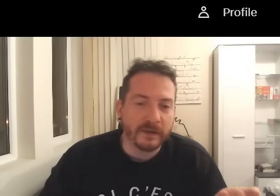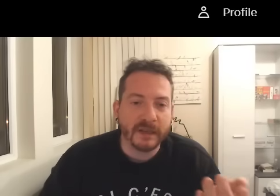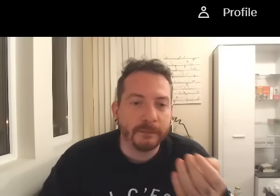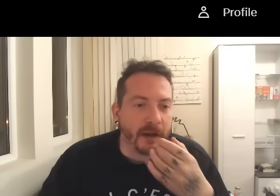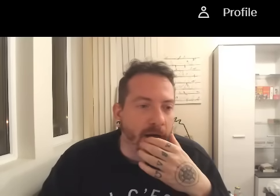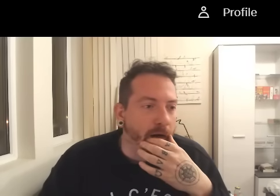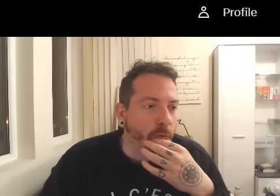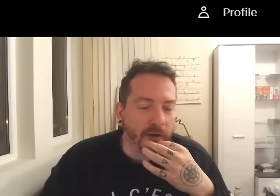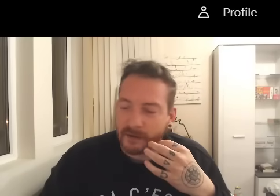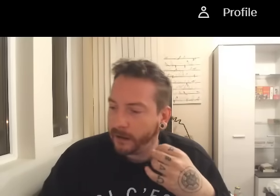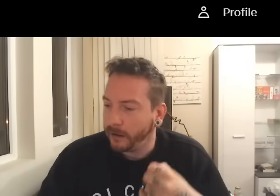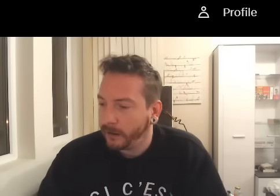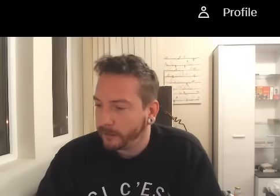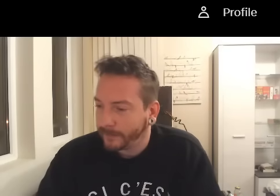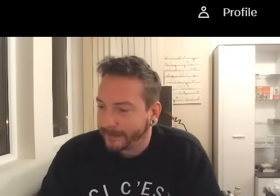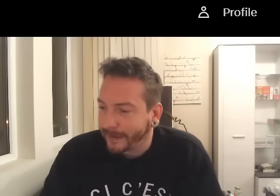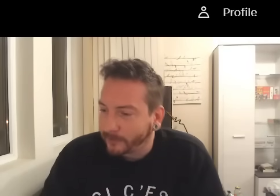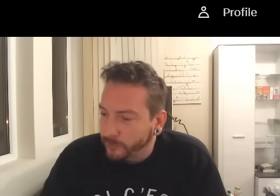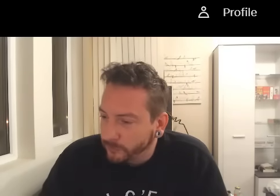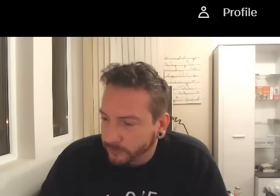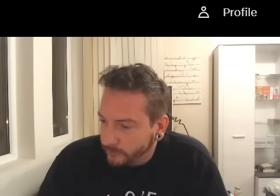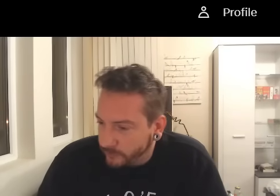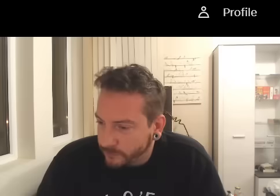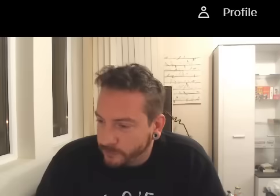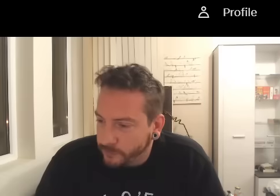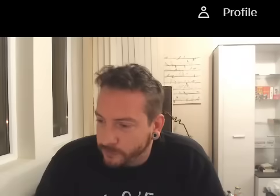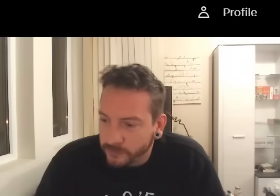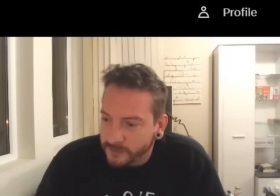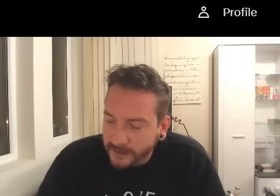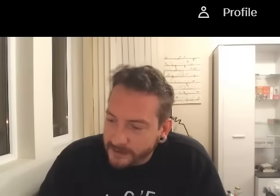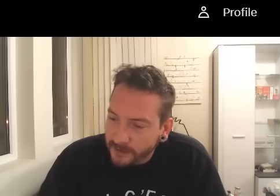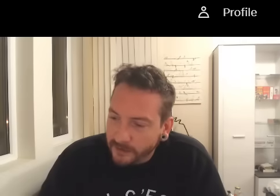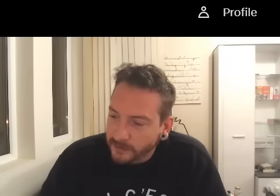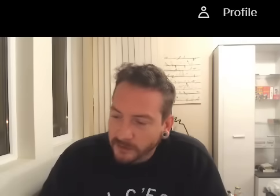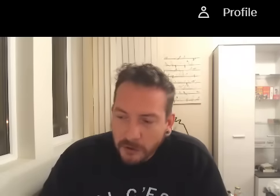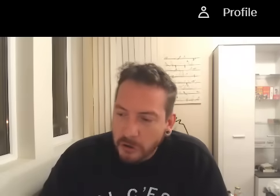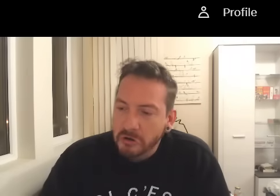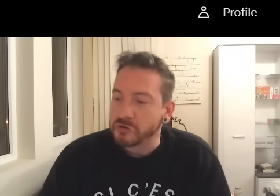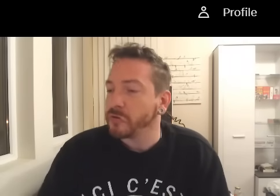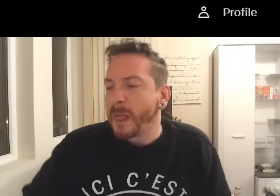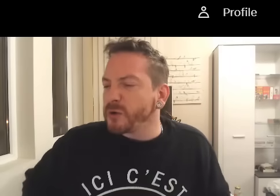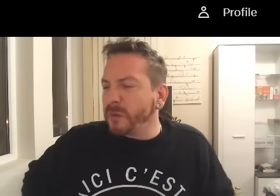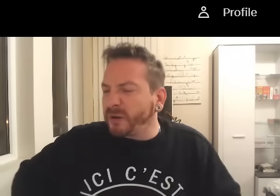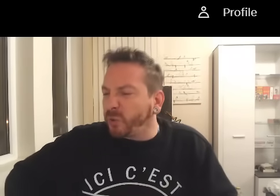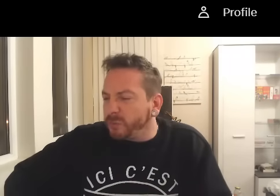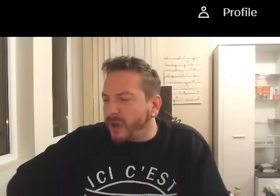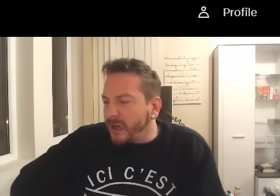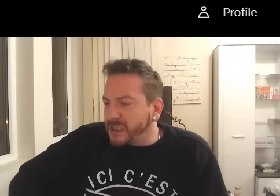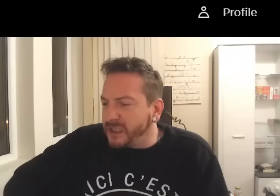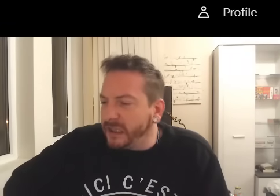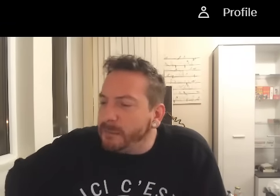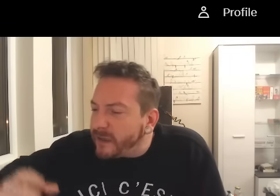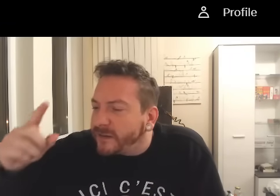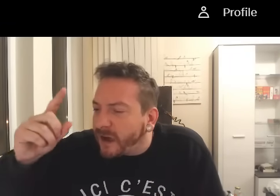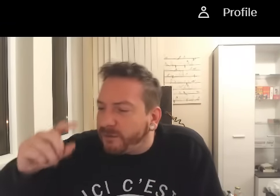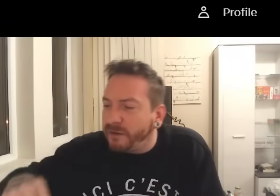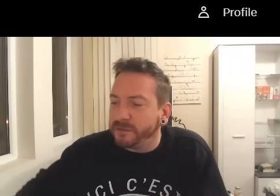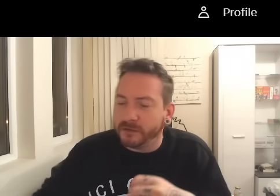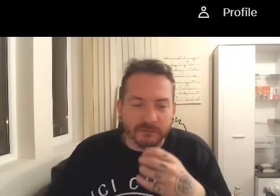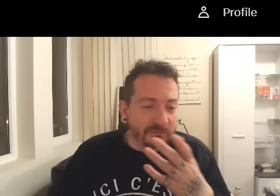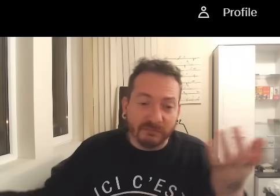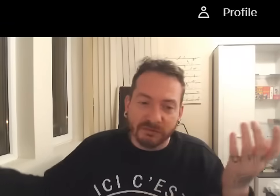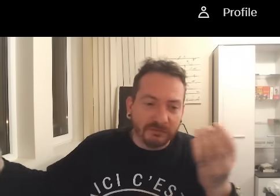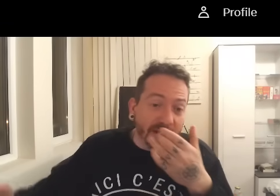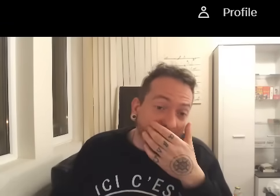en 3è tu as quoi tu as 13 14 ans tu tu sais qui est je vois pas trop bien qu'il est mais cétait un